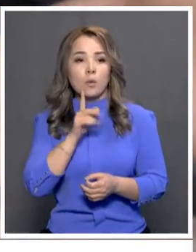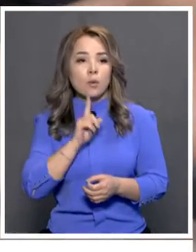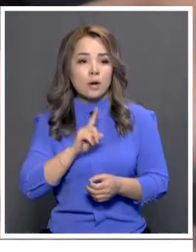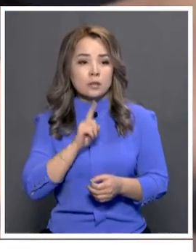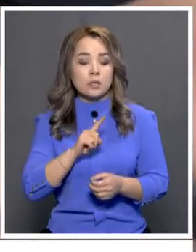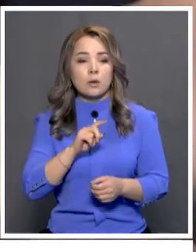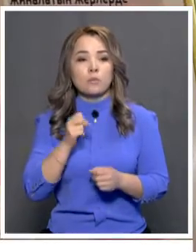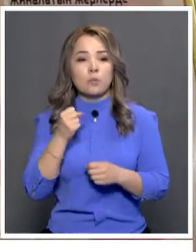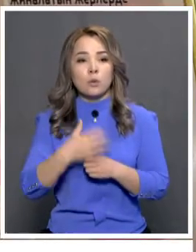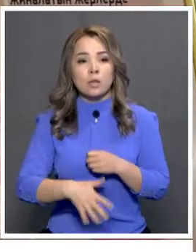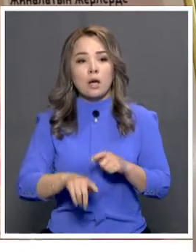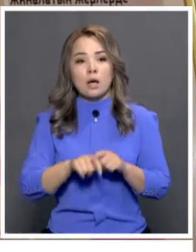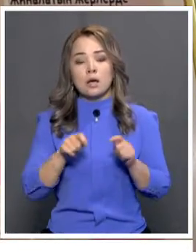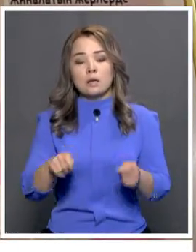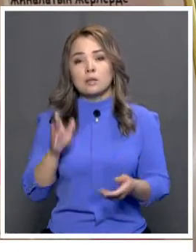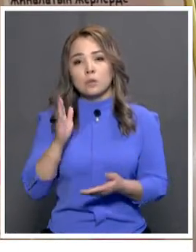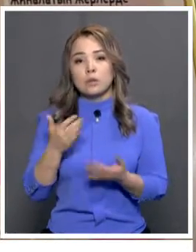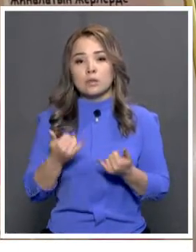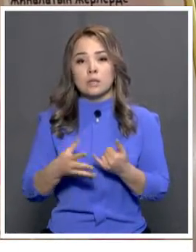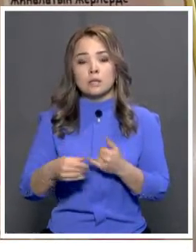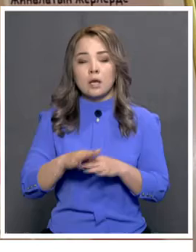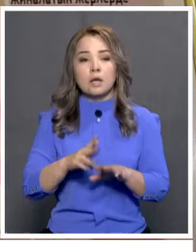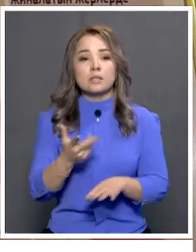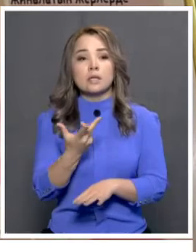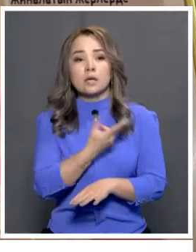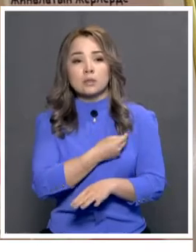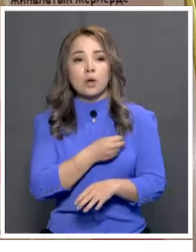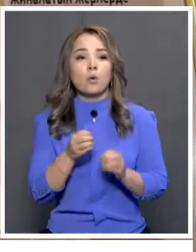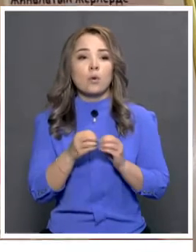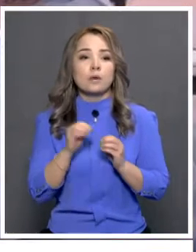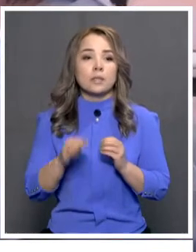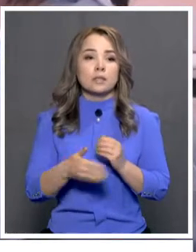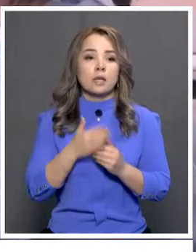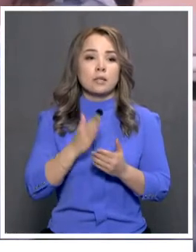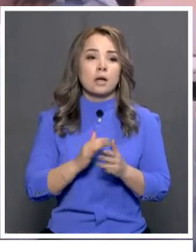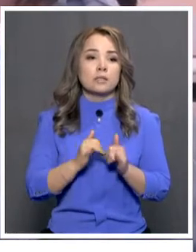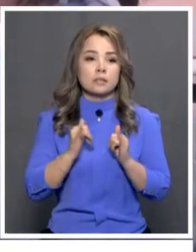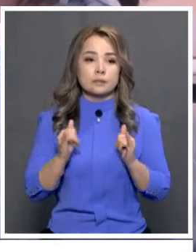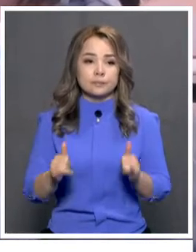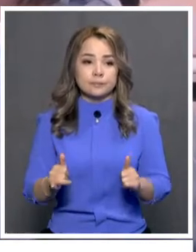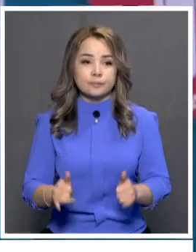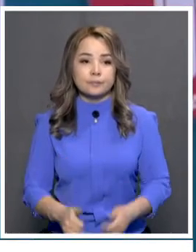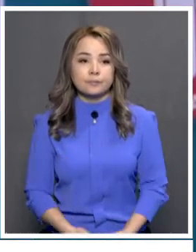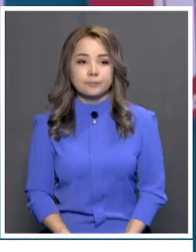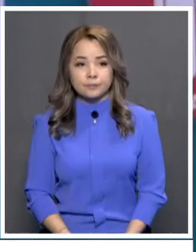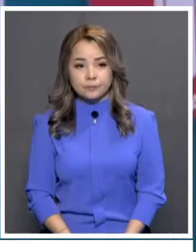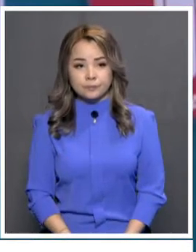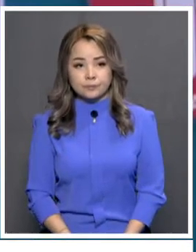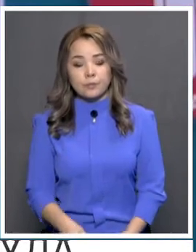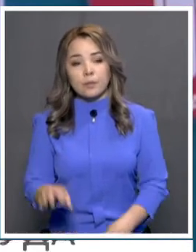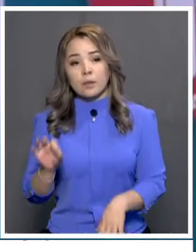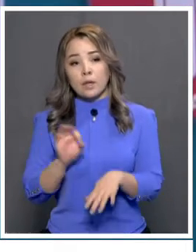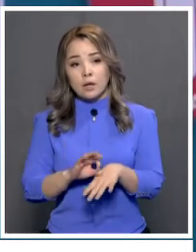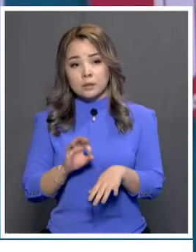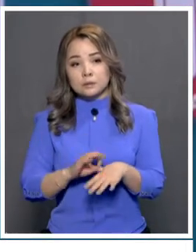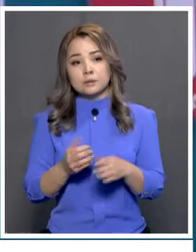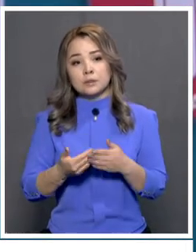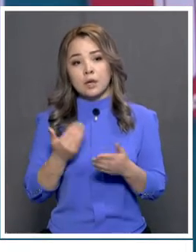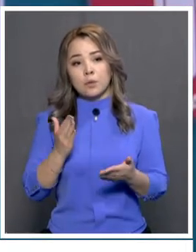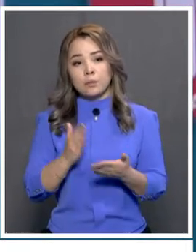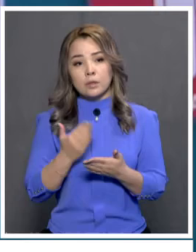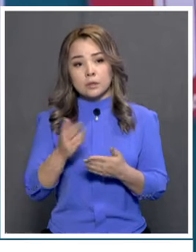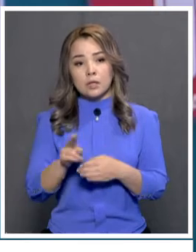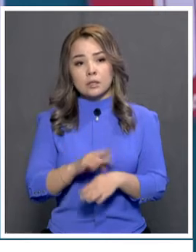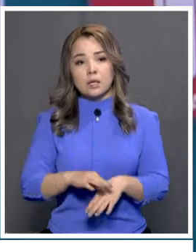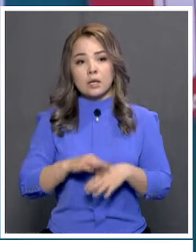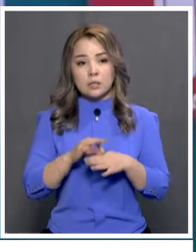орталықтар ашылмақ. Әзірге өңірде екпе салғандардың саны 10 мыңнан асты. Аурудың алдын алуға байланысты, алдын алу